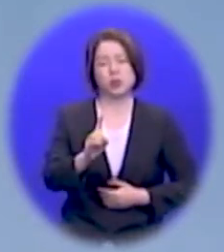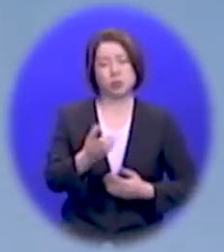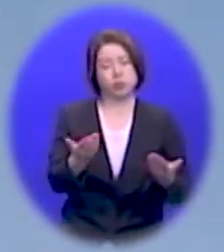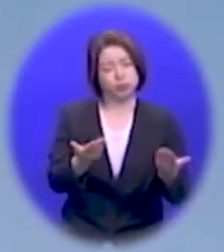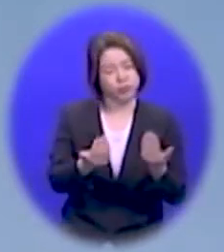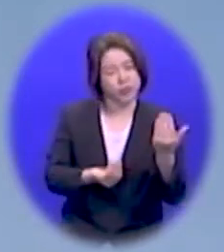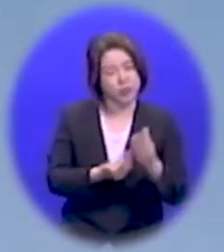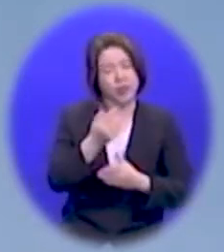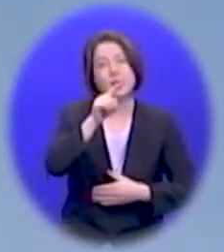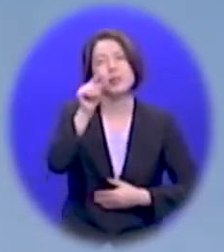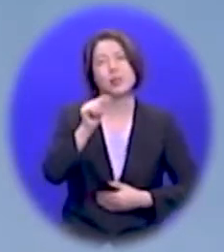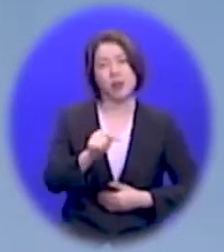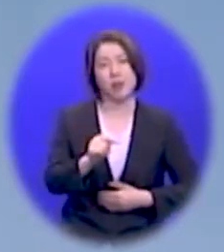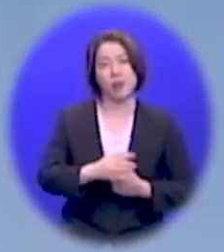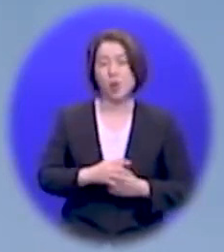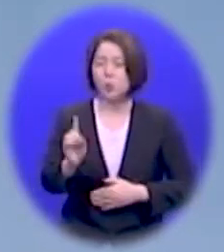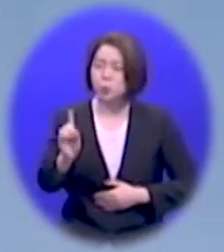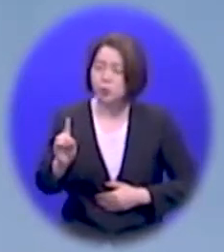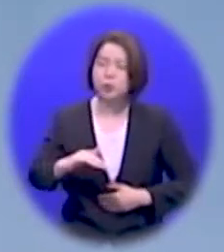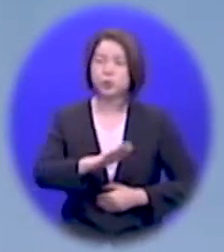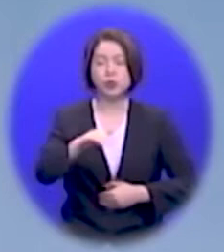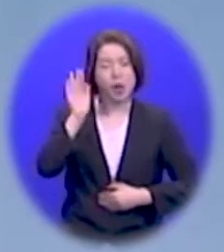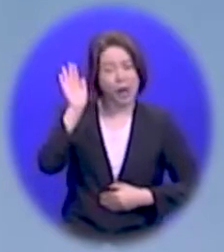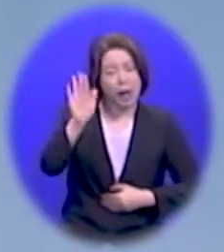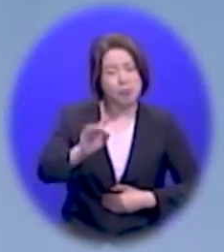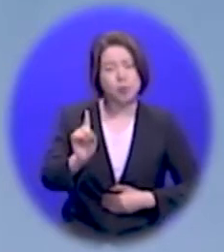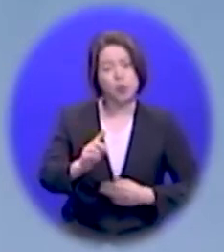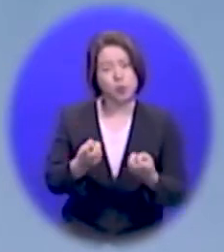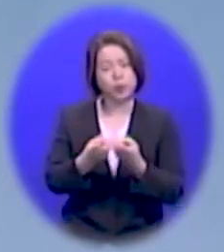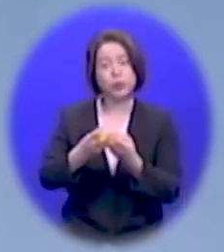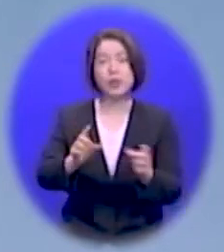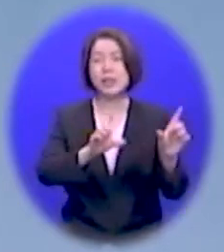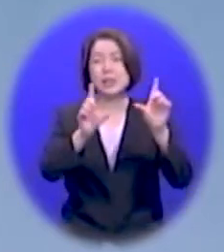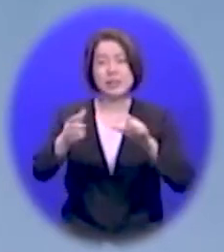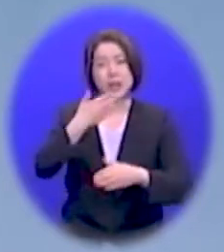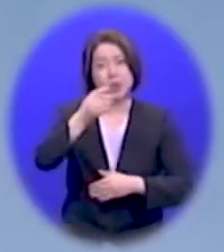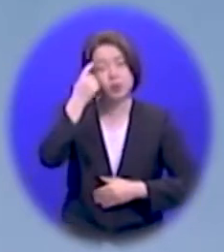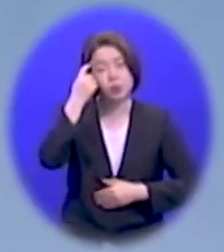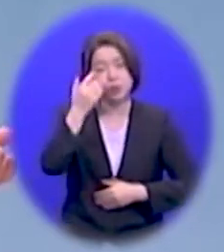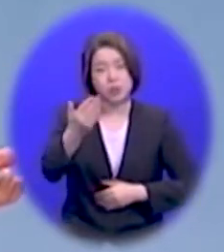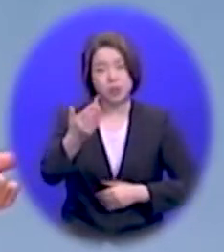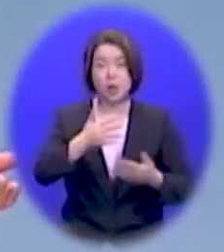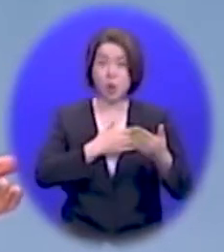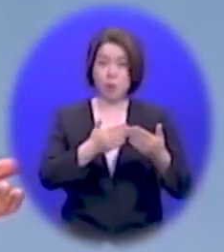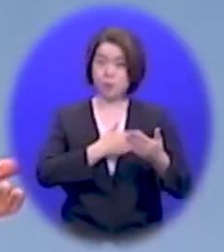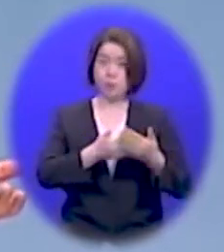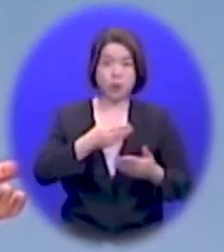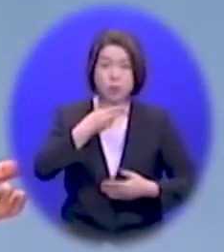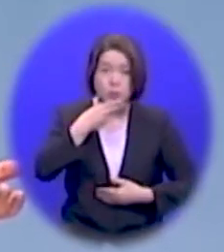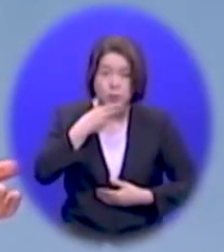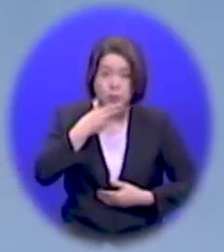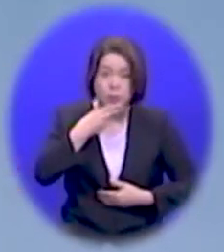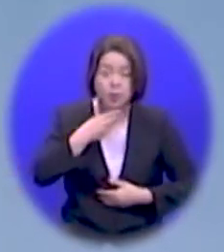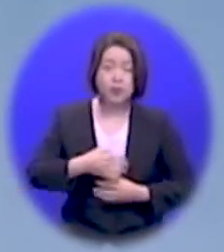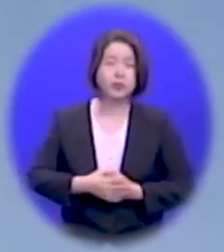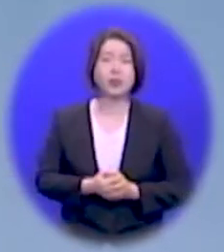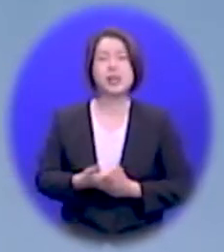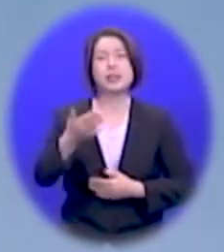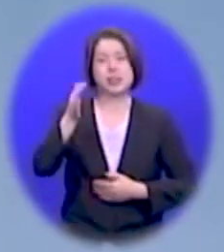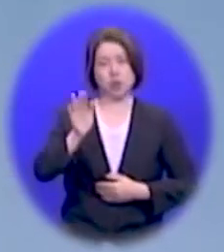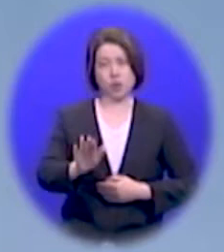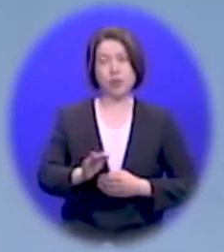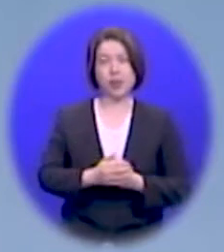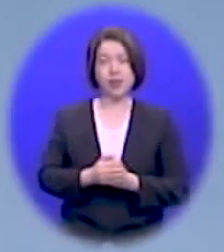일어나는 거야 도대체 우리가 앞으로 어떻게 살아갈 수 있게 있겠나 불안 하지는 않습니까 그런데